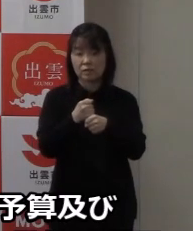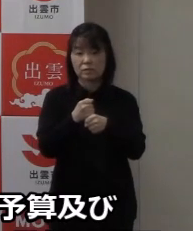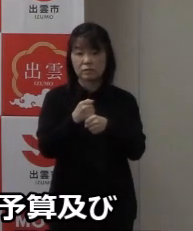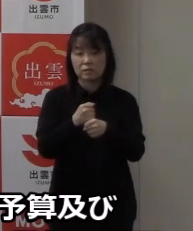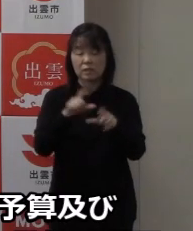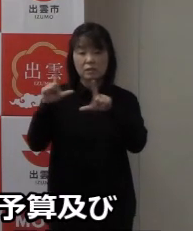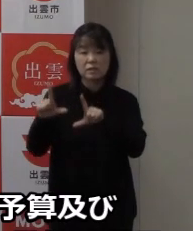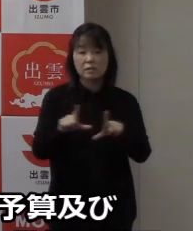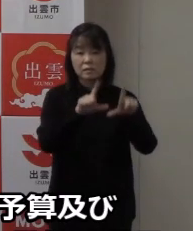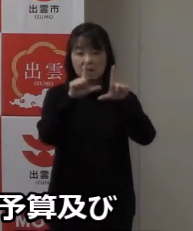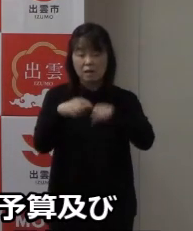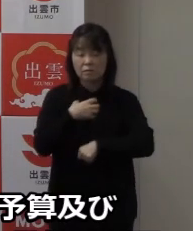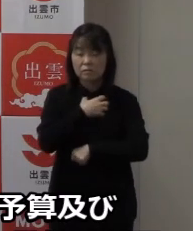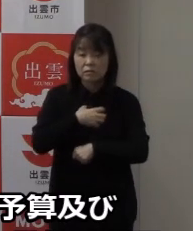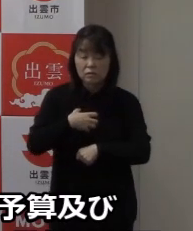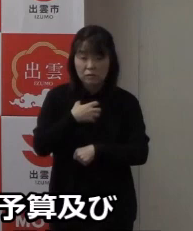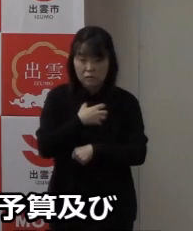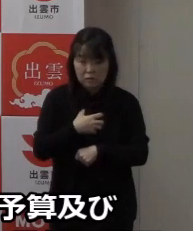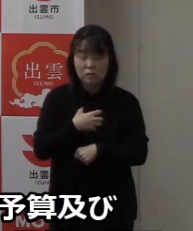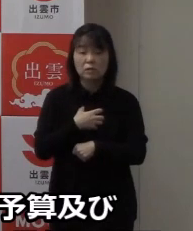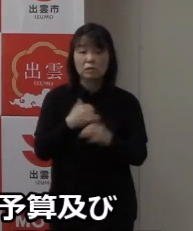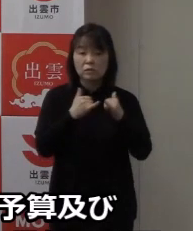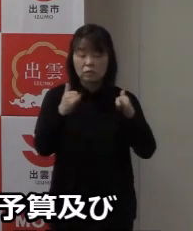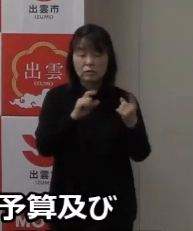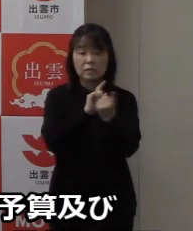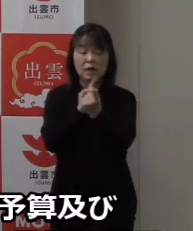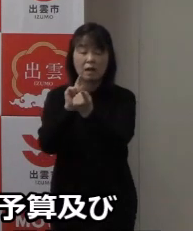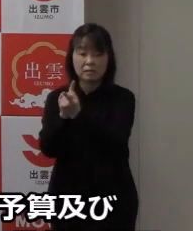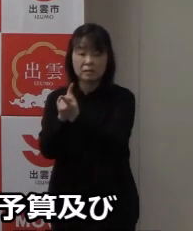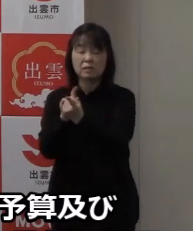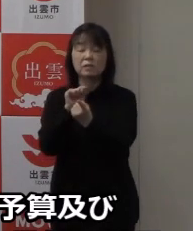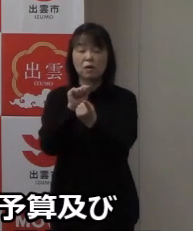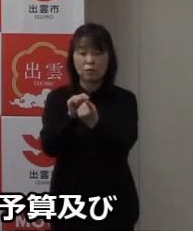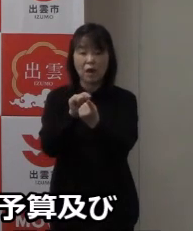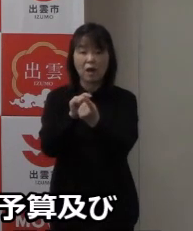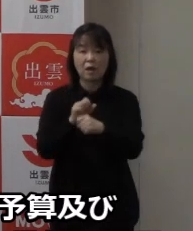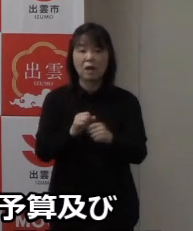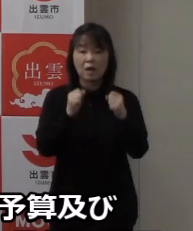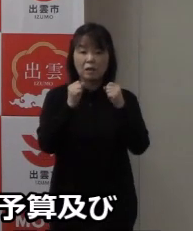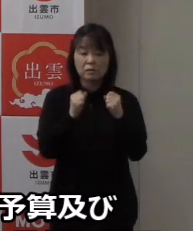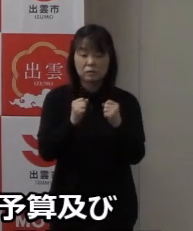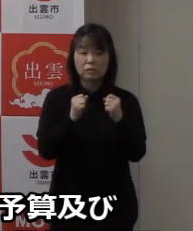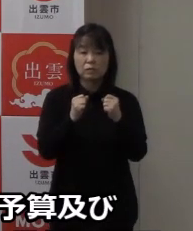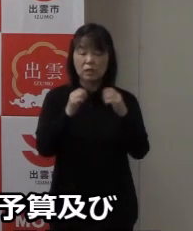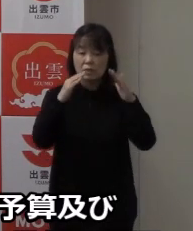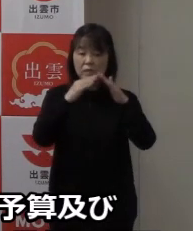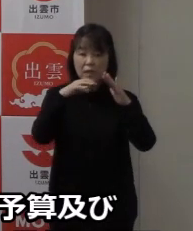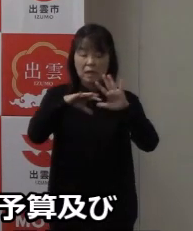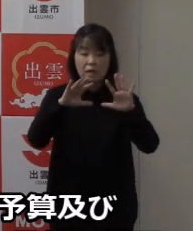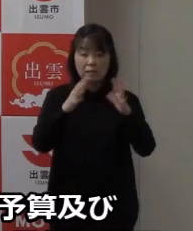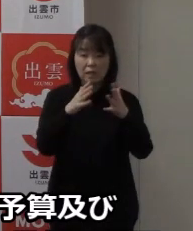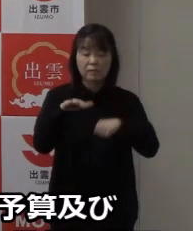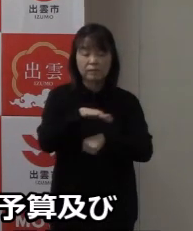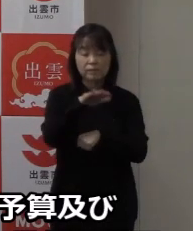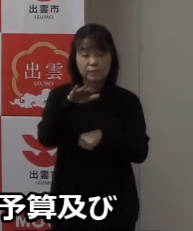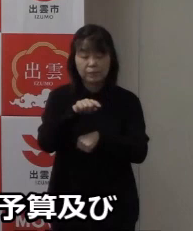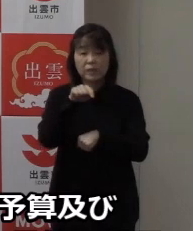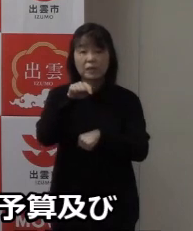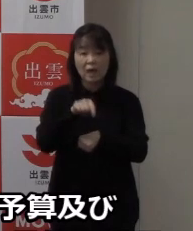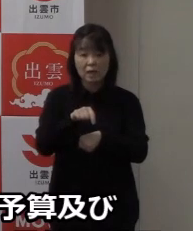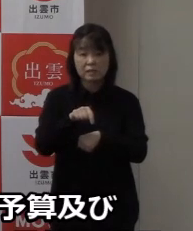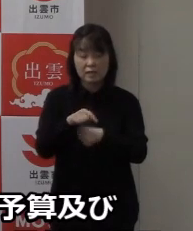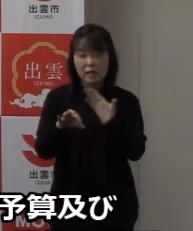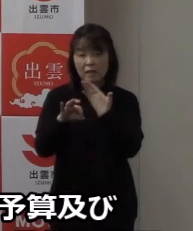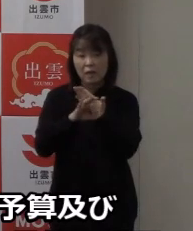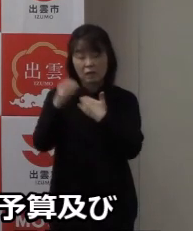生活困窮分野におきましては、新規といたしまして、住居がない生活困窮者に対し一時的な宿泊場所等を